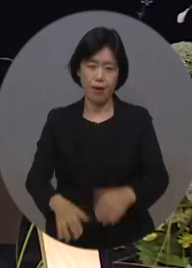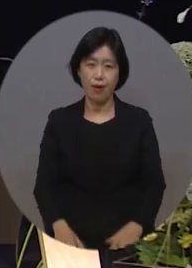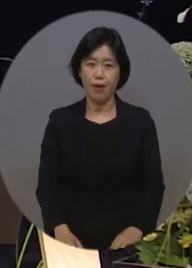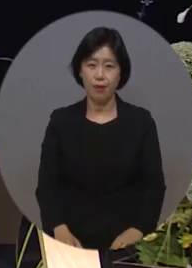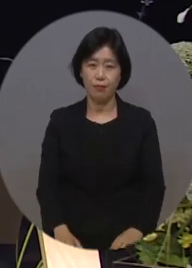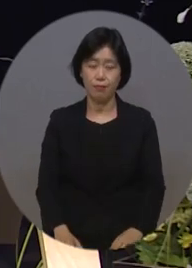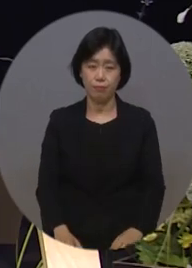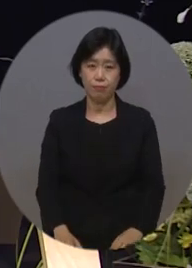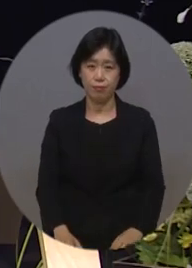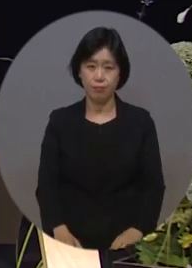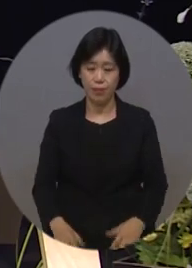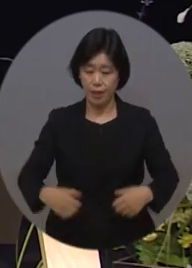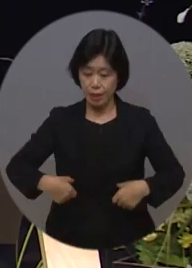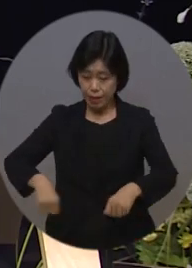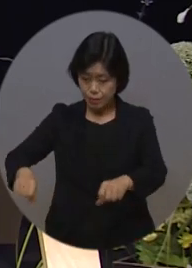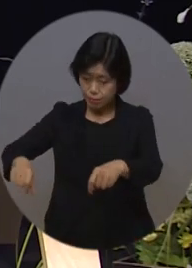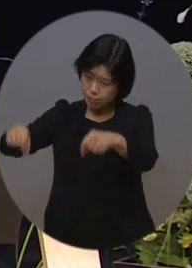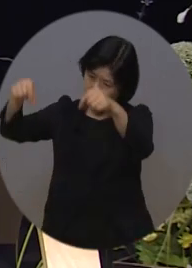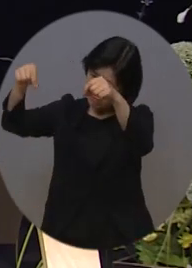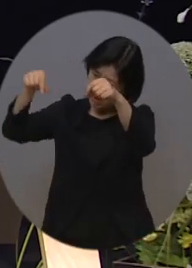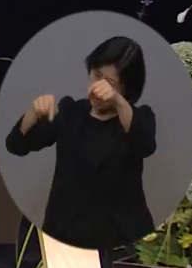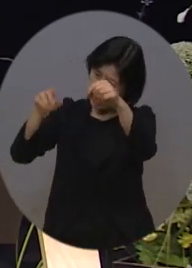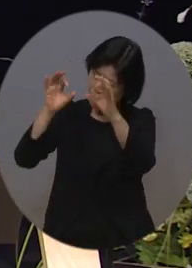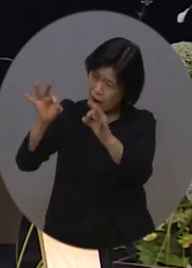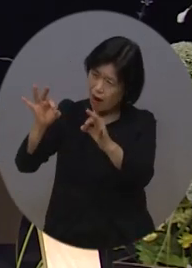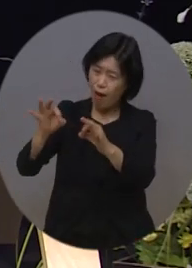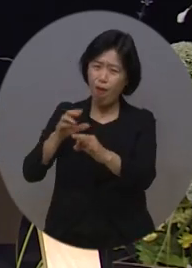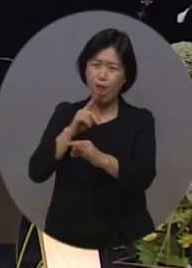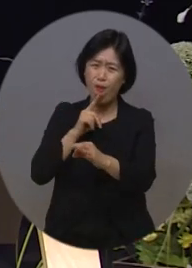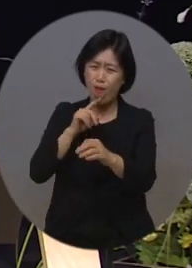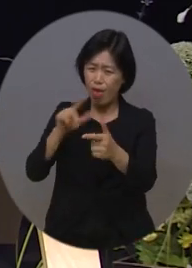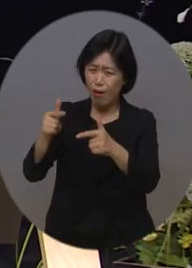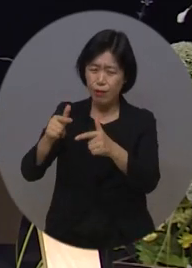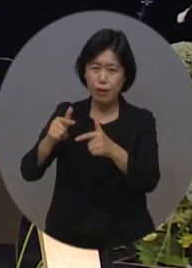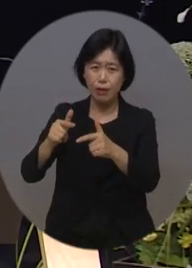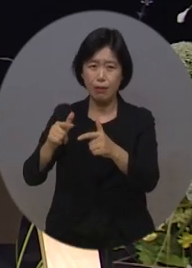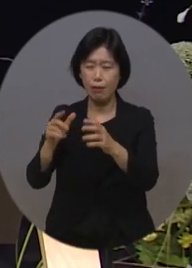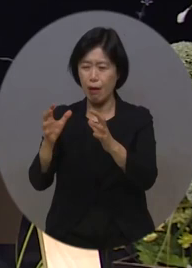이를 발견한 화자가 얼른 집어들어 물속에 던져놓습니다.